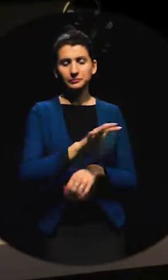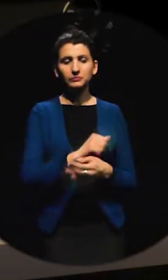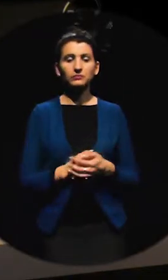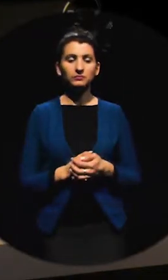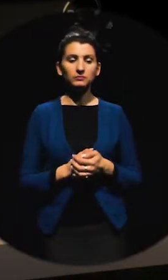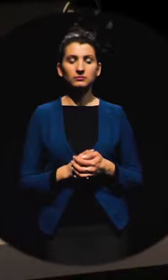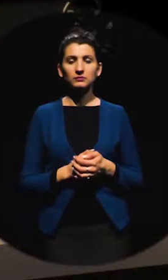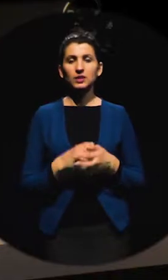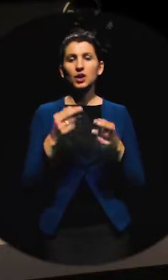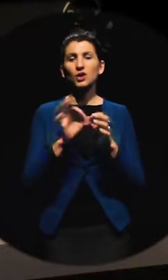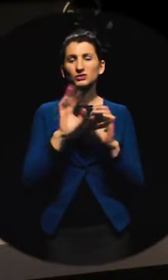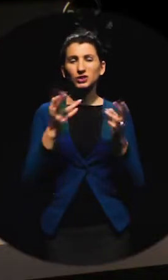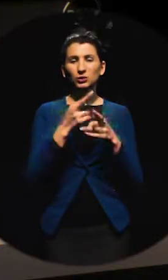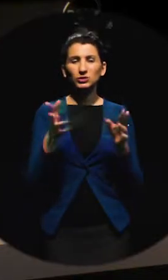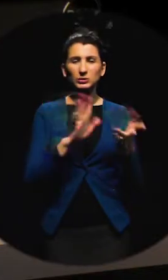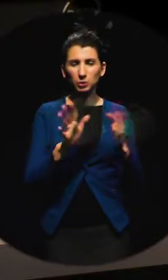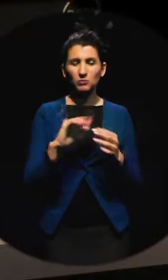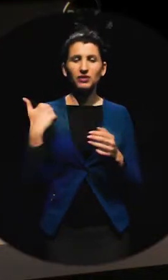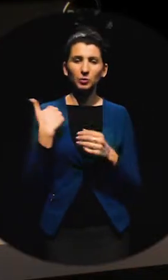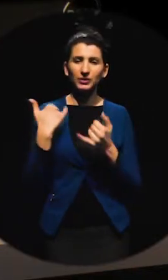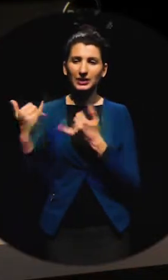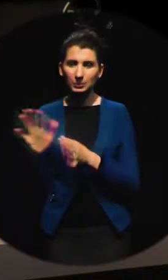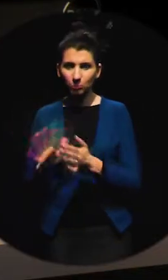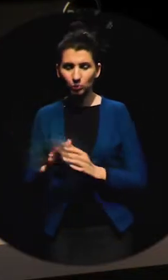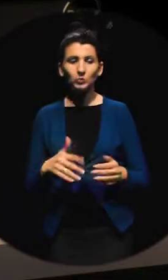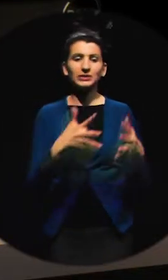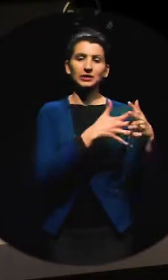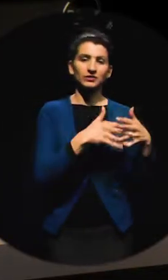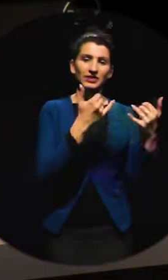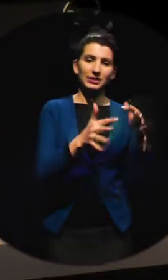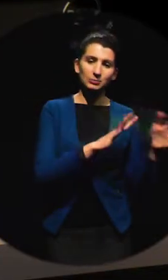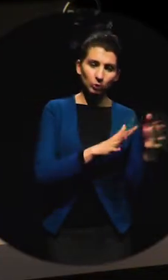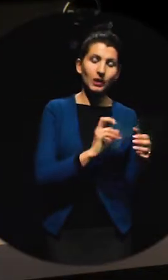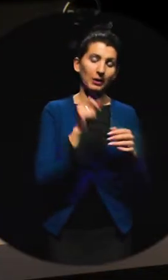Na różny sposób w Wielkiej Brytanii, na różny sposób w Stanach Zjednoczonych, ale jednak